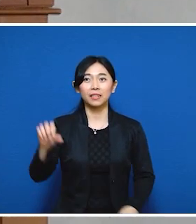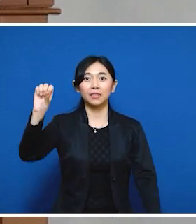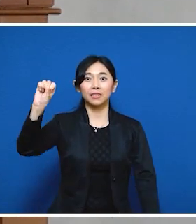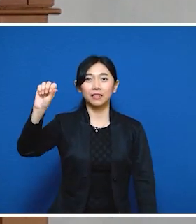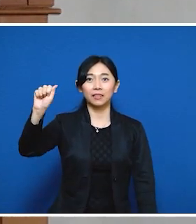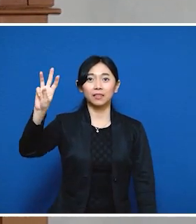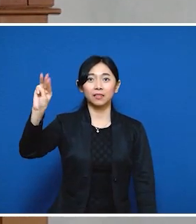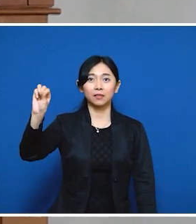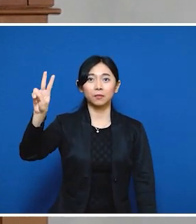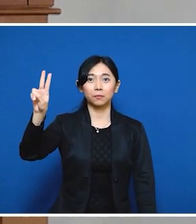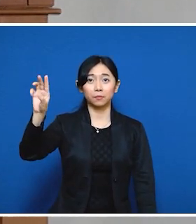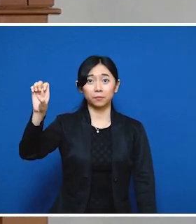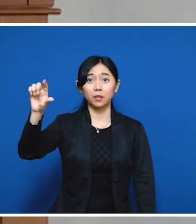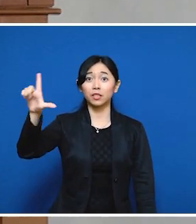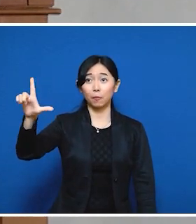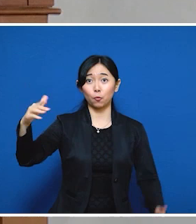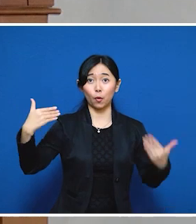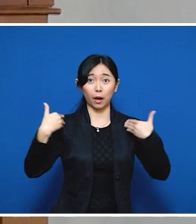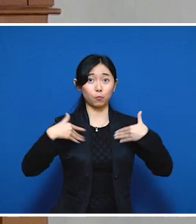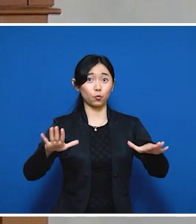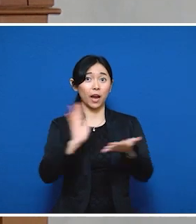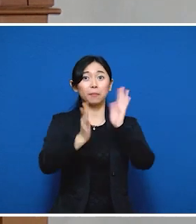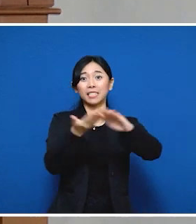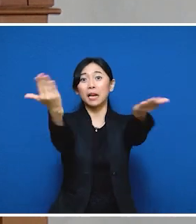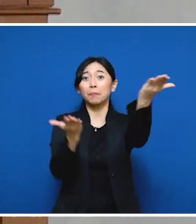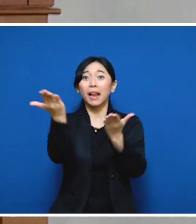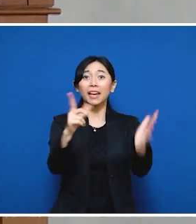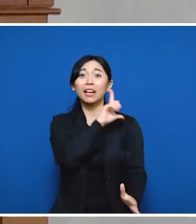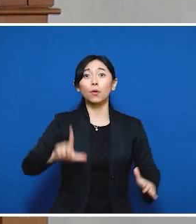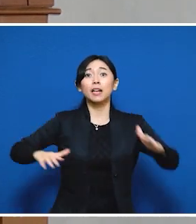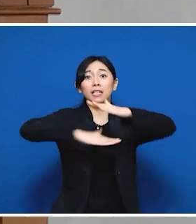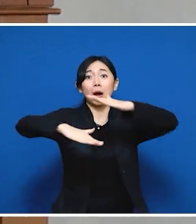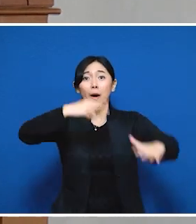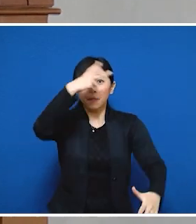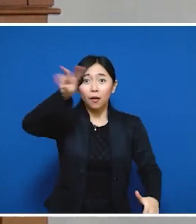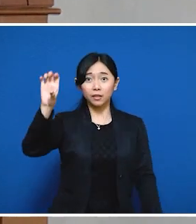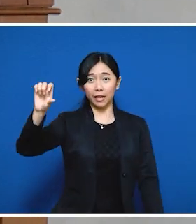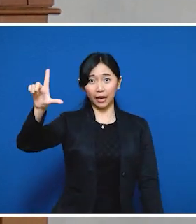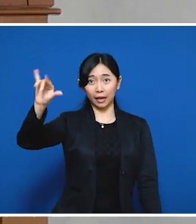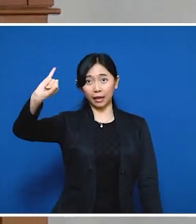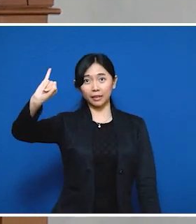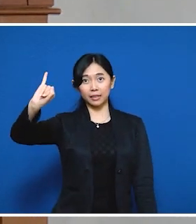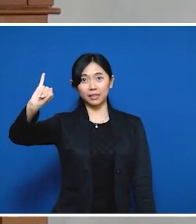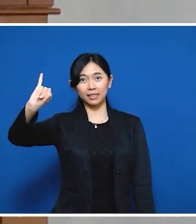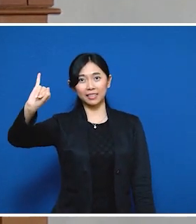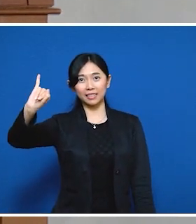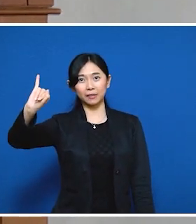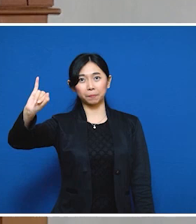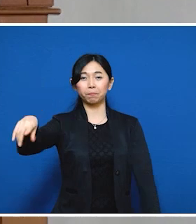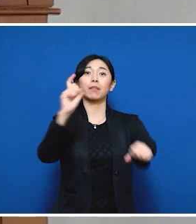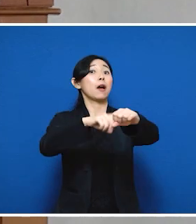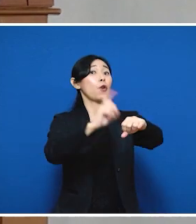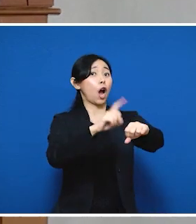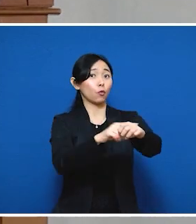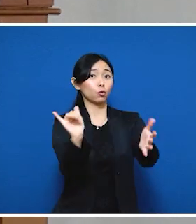Samuel yang muda itu menjadi pelayan Tuhan di bawah pengawasan Eli. Pada